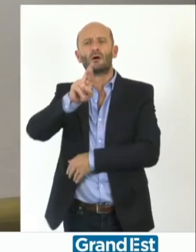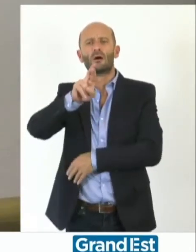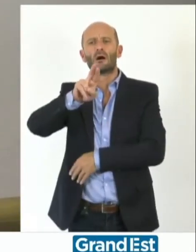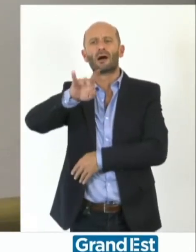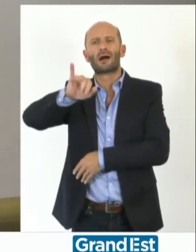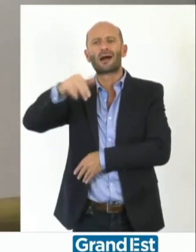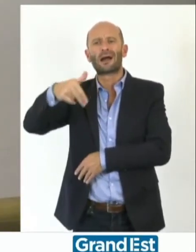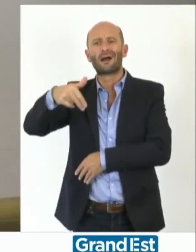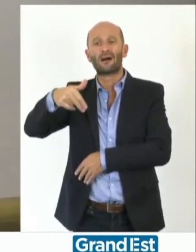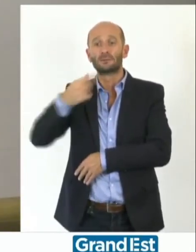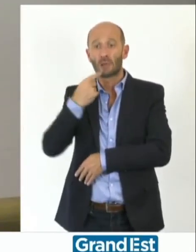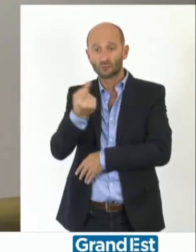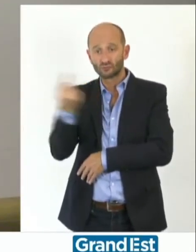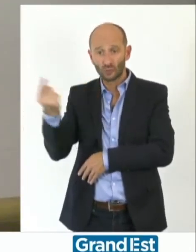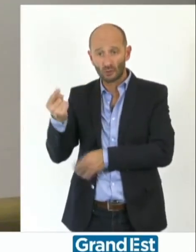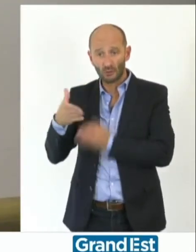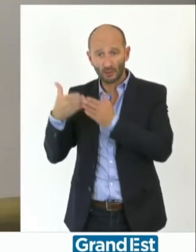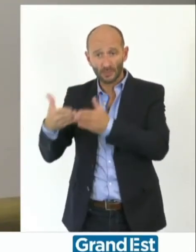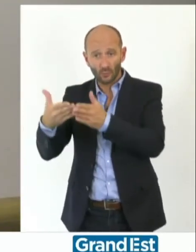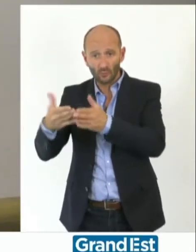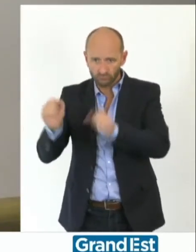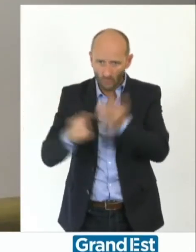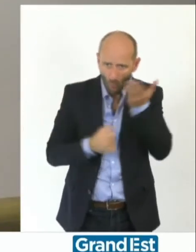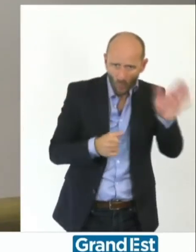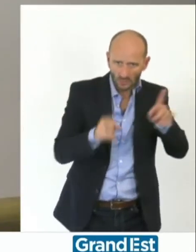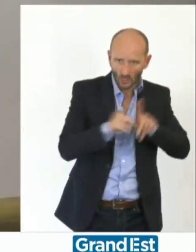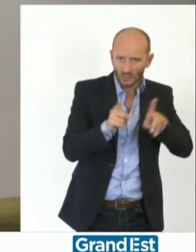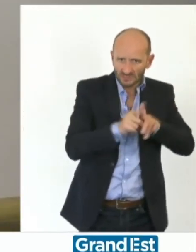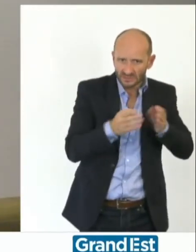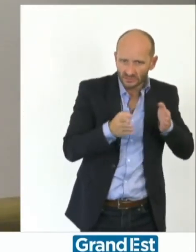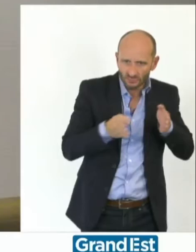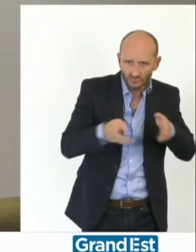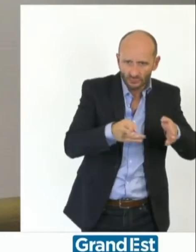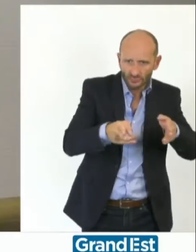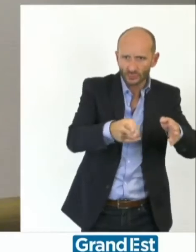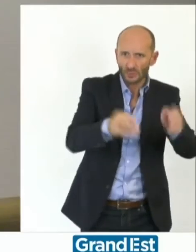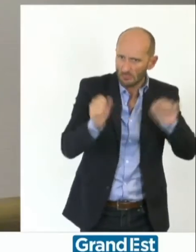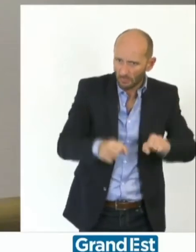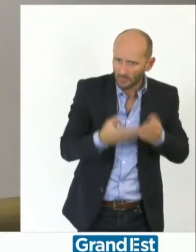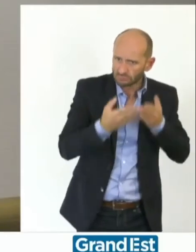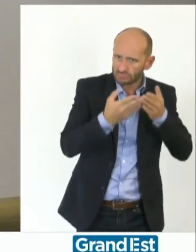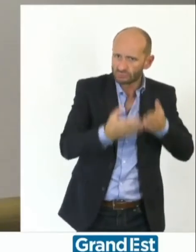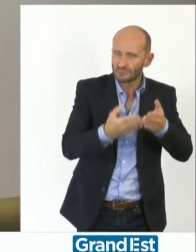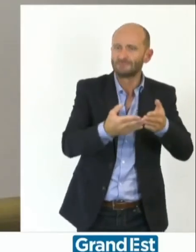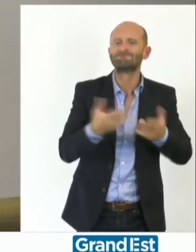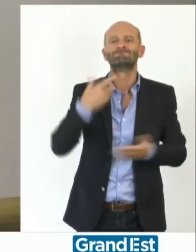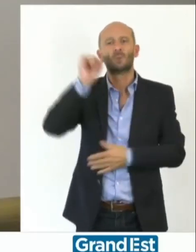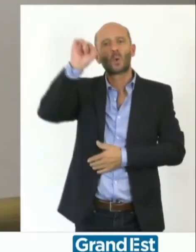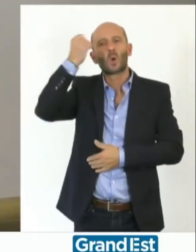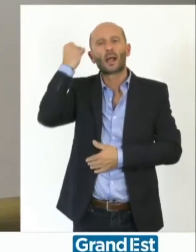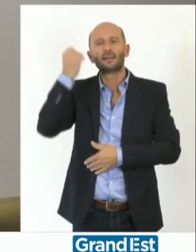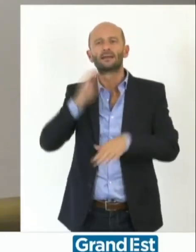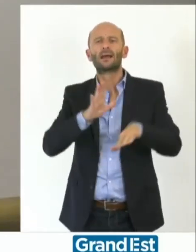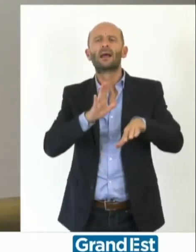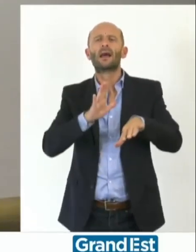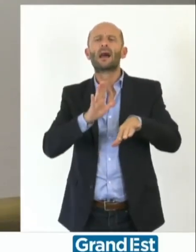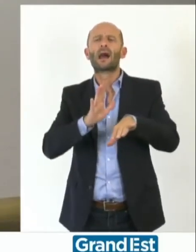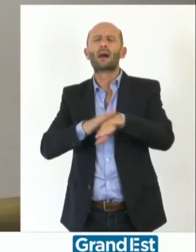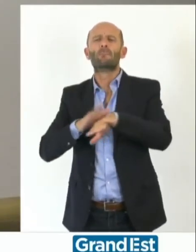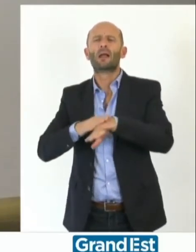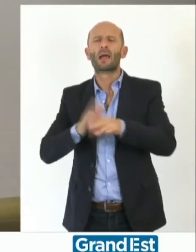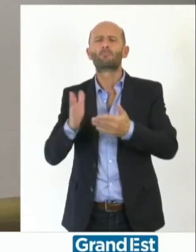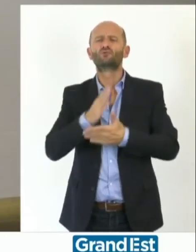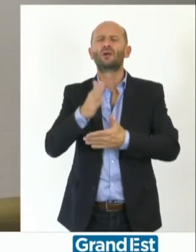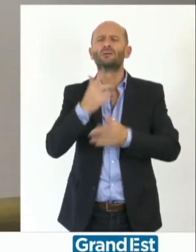navigables et à ce titre il est regrettable que l'appel à projets j'ai un projet pour le rein